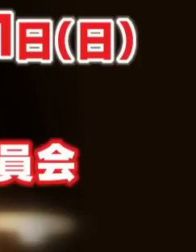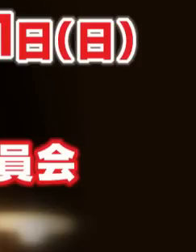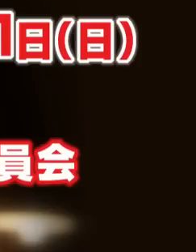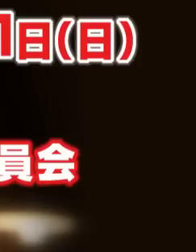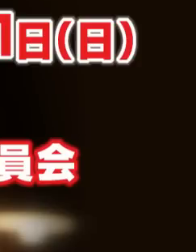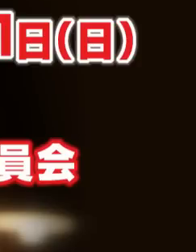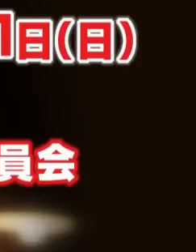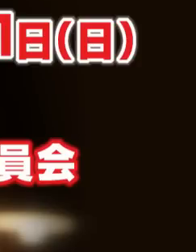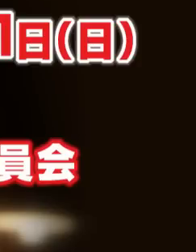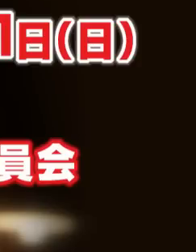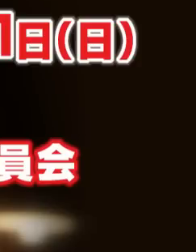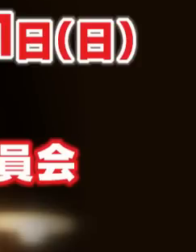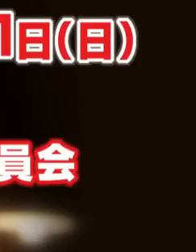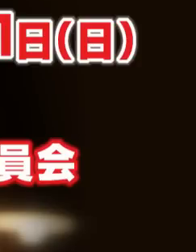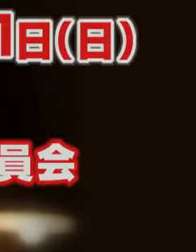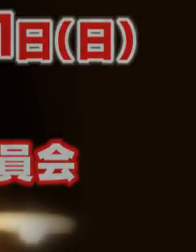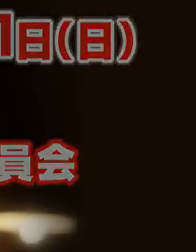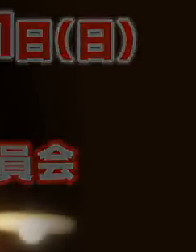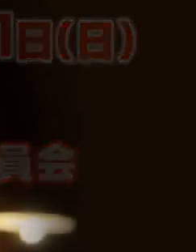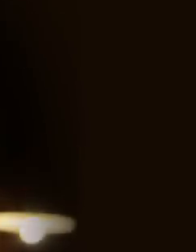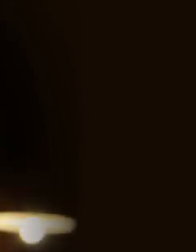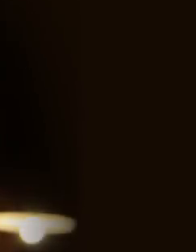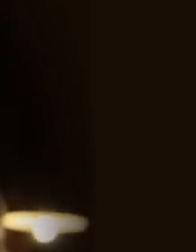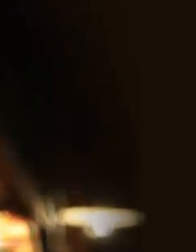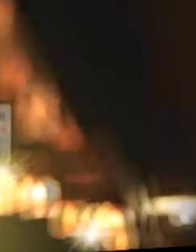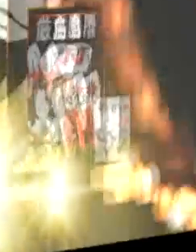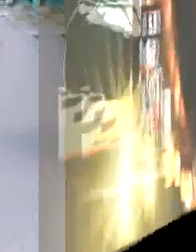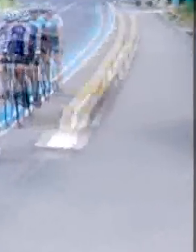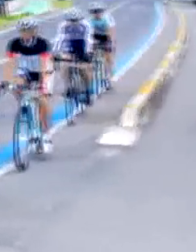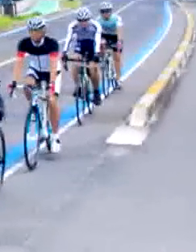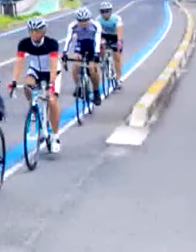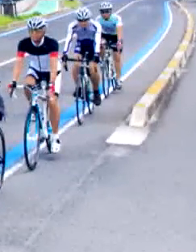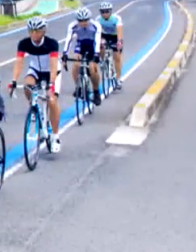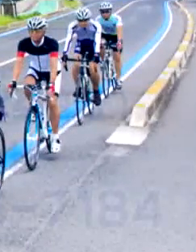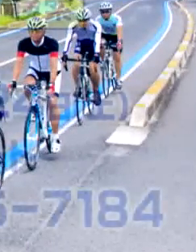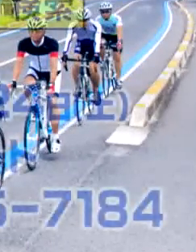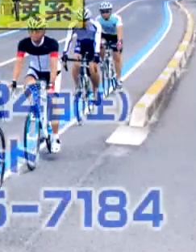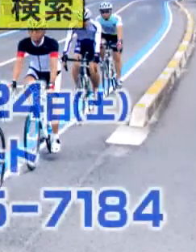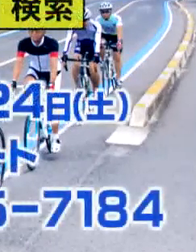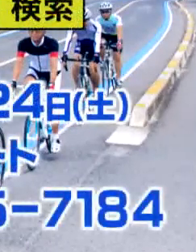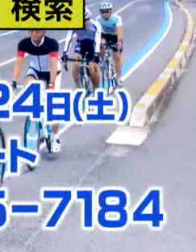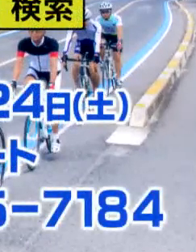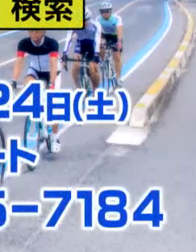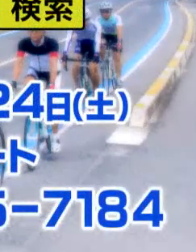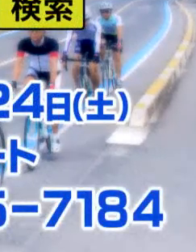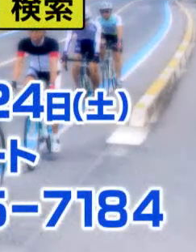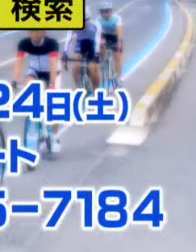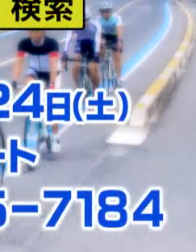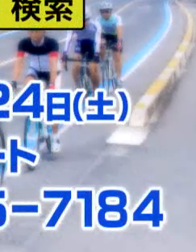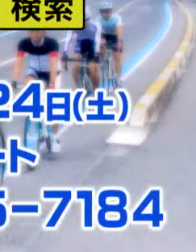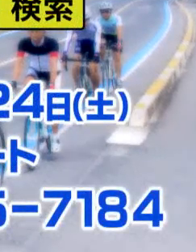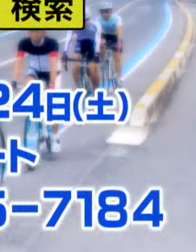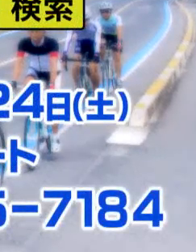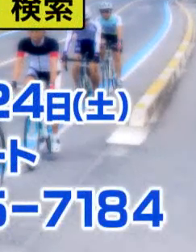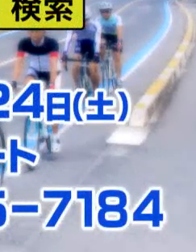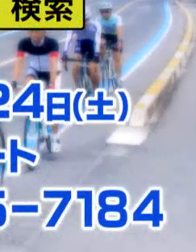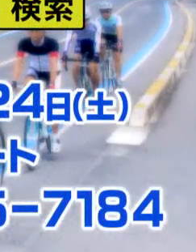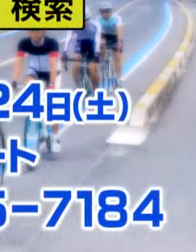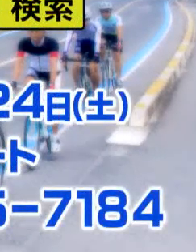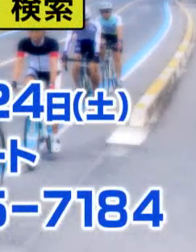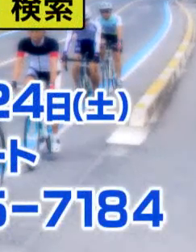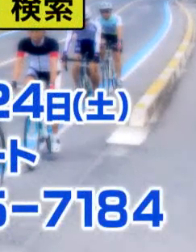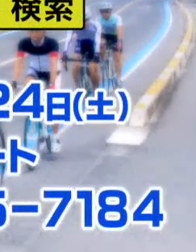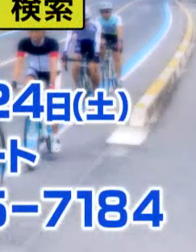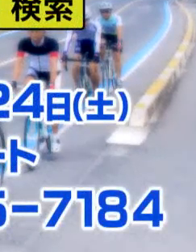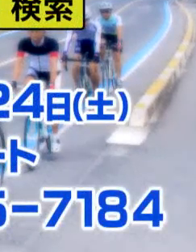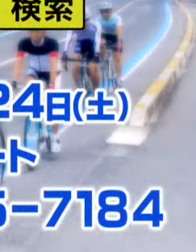間限定の幻想的な宮島へ行ってみませんか。銀鱗パラダイス開催、大三島までの往復